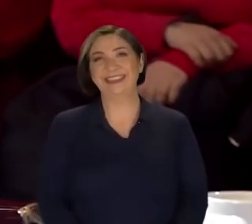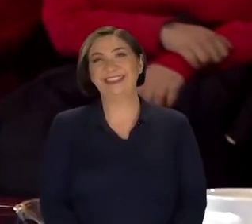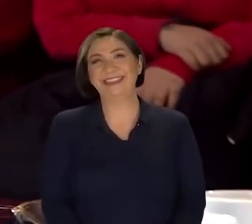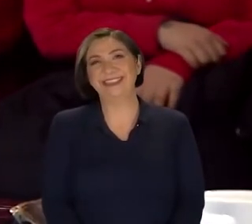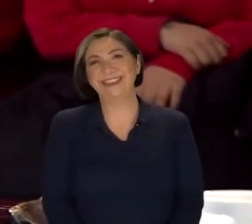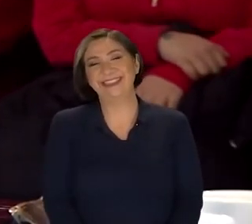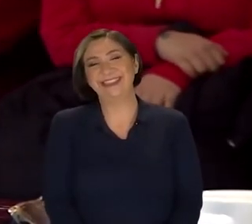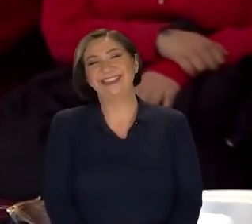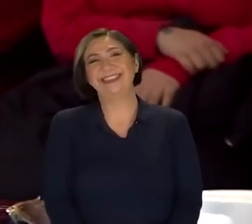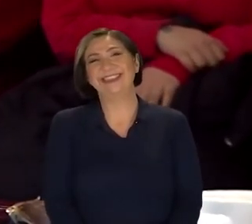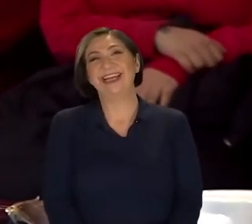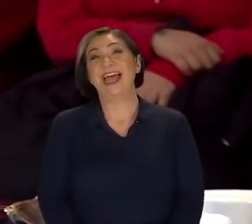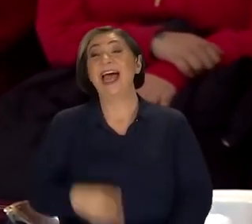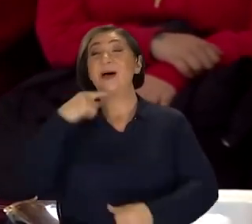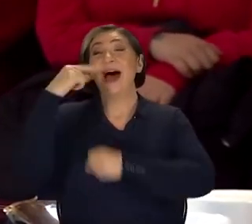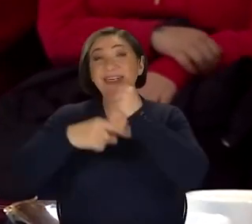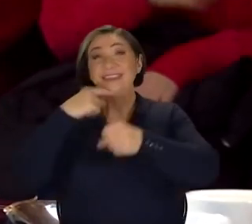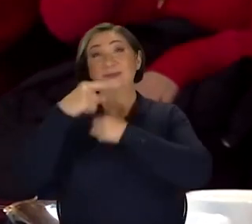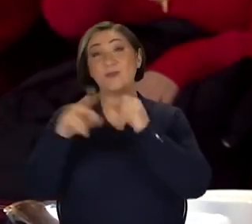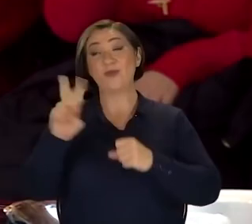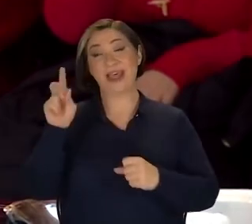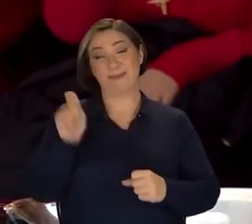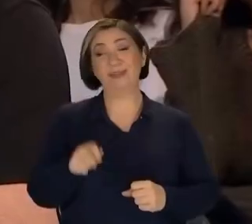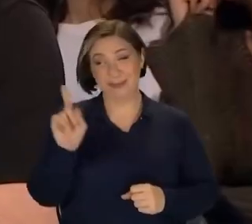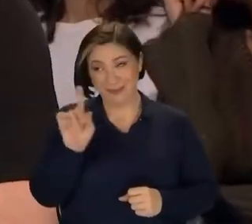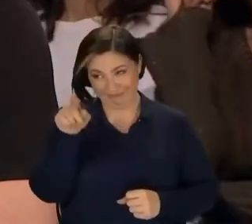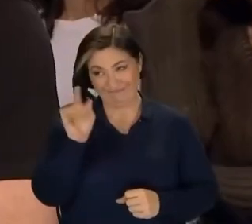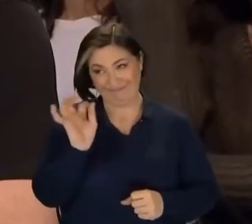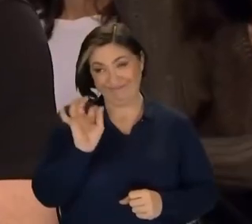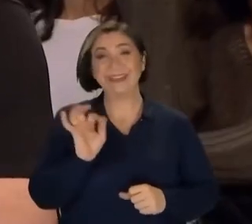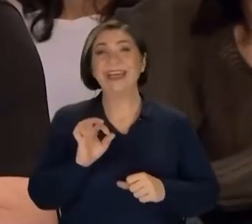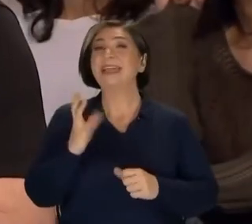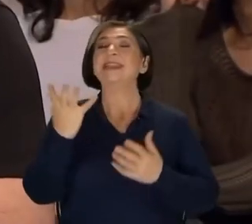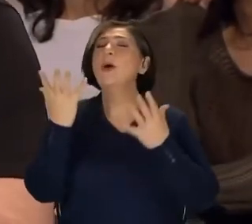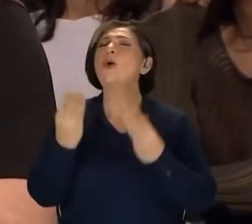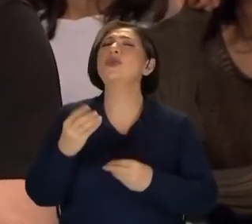Bu sene moda diye ben de her yani. Her sene kendini moda yapacağım. Tabii canım. Ben de o çocukları